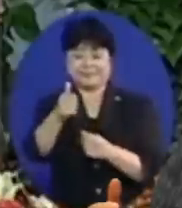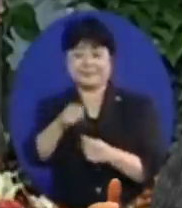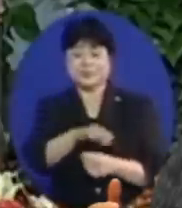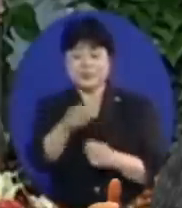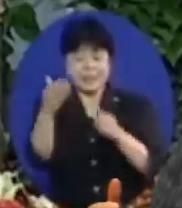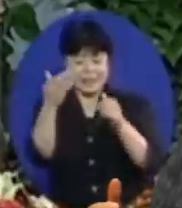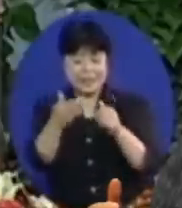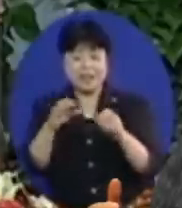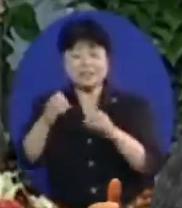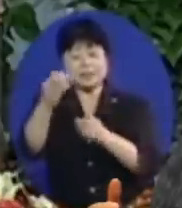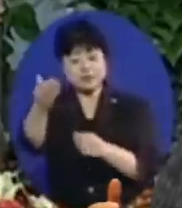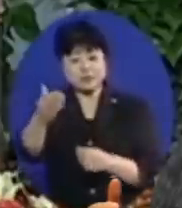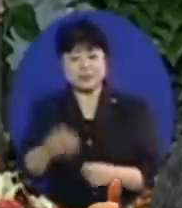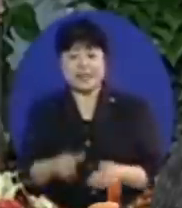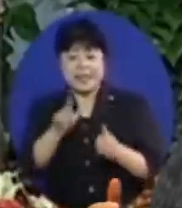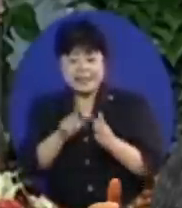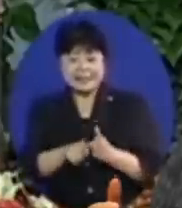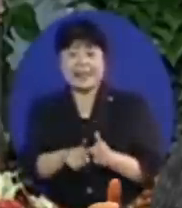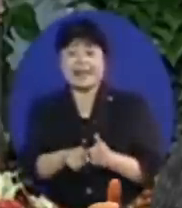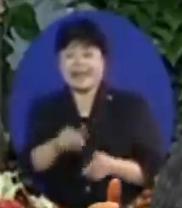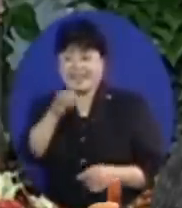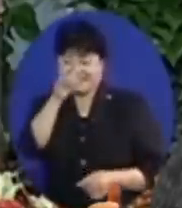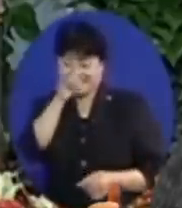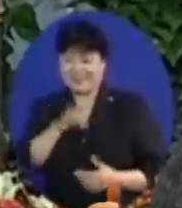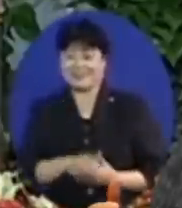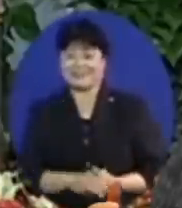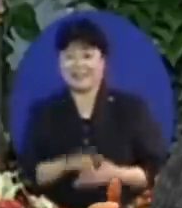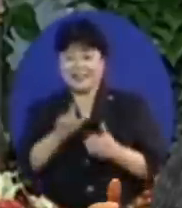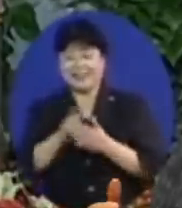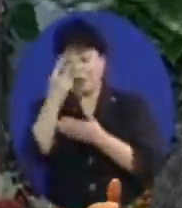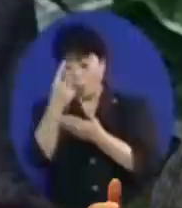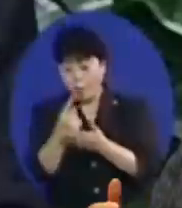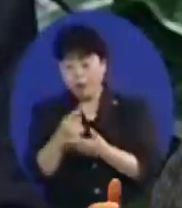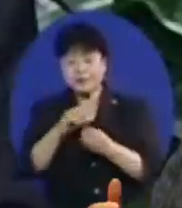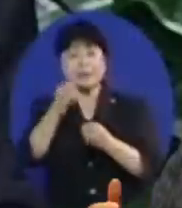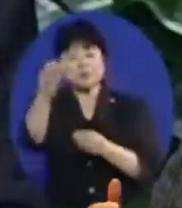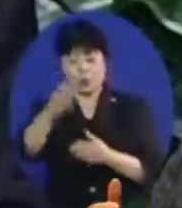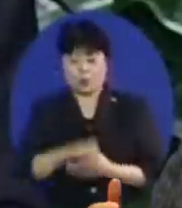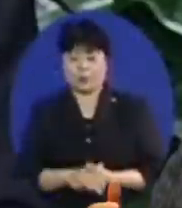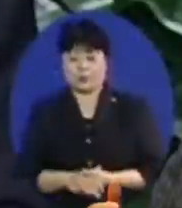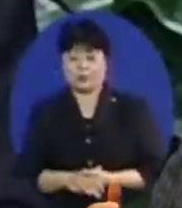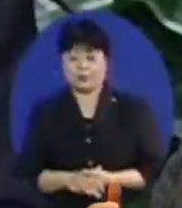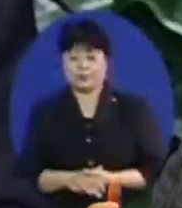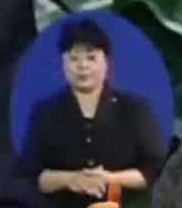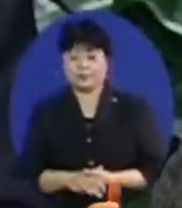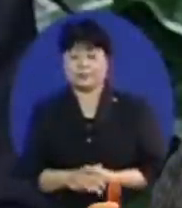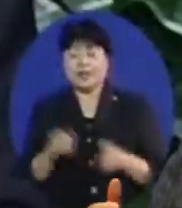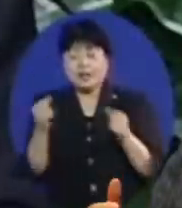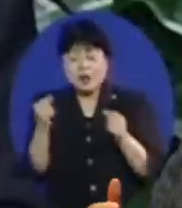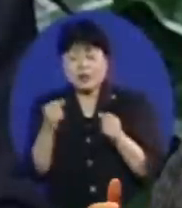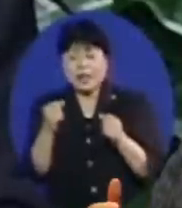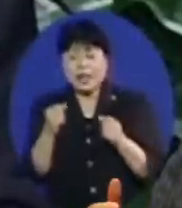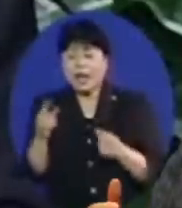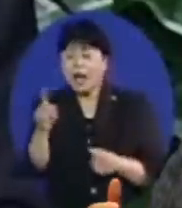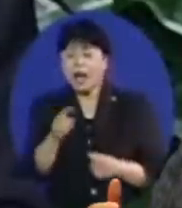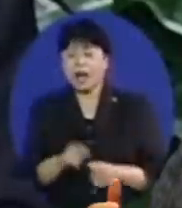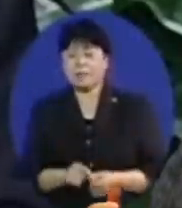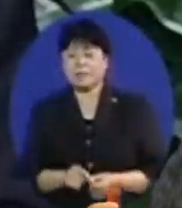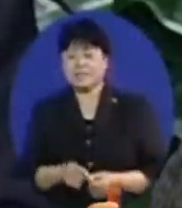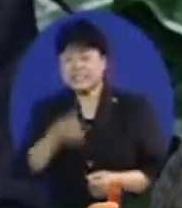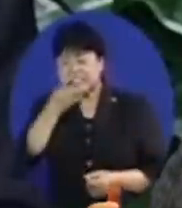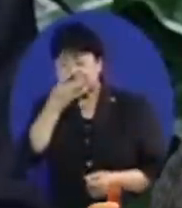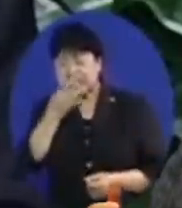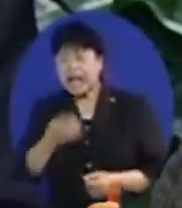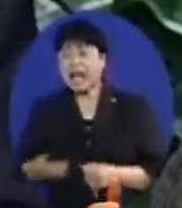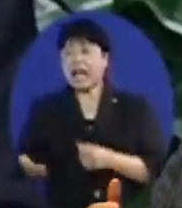우리에게 응답을 해주는 때를 가지고 계십니다. 때가 와야 되는 것입니다. 겨울철에 아무리 벼농사를 짓게